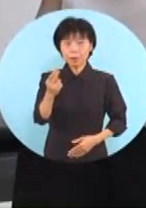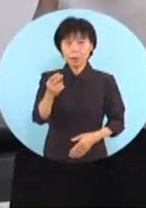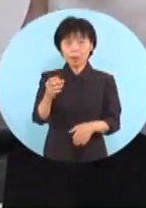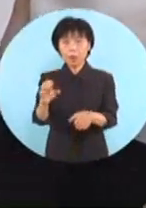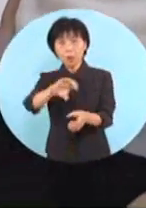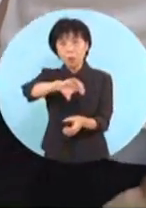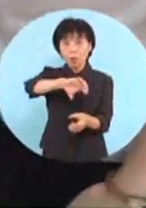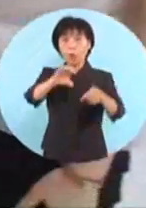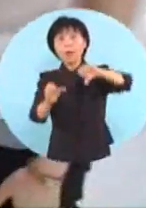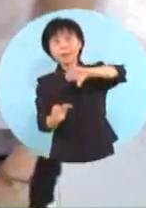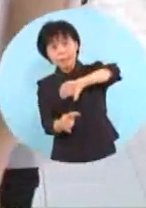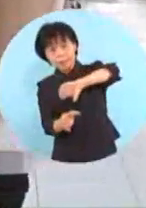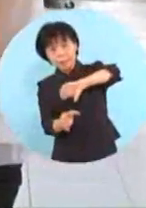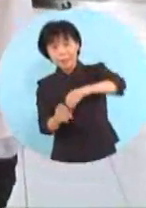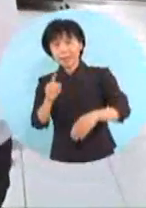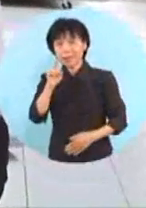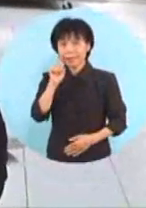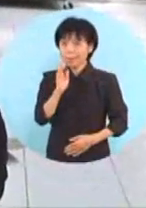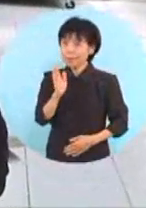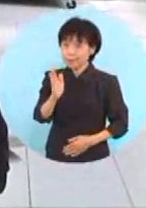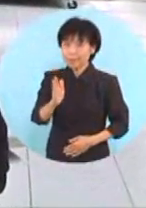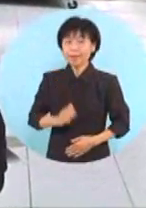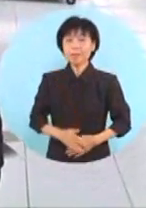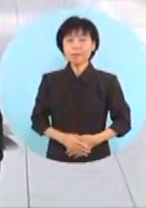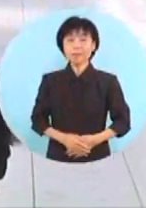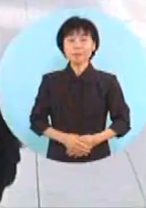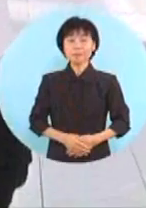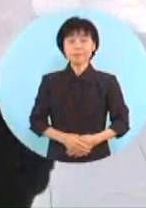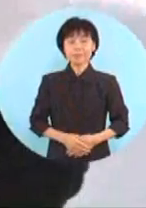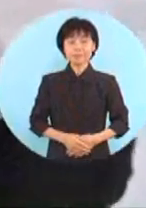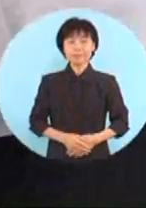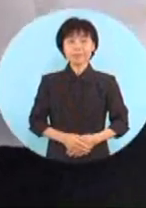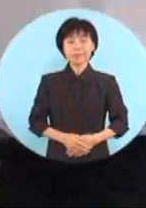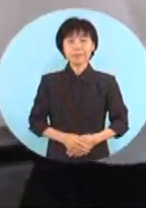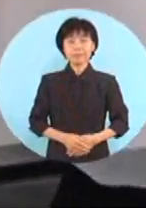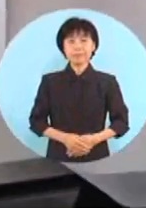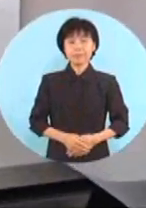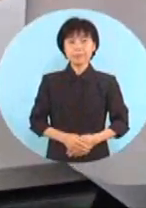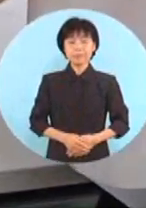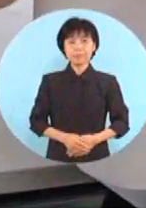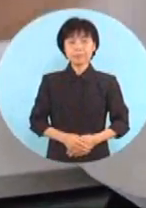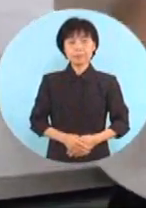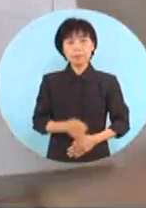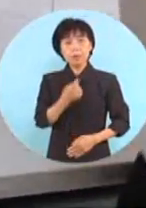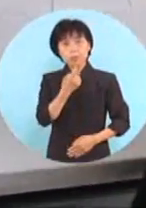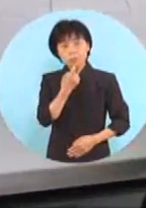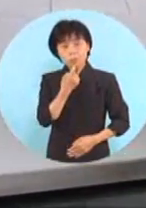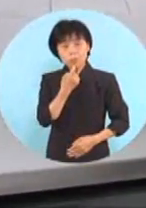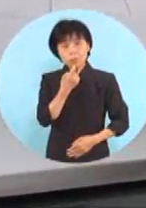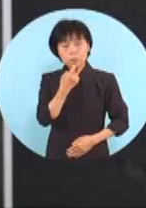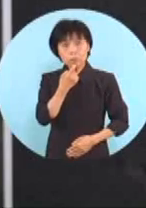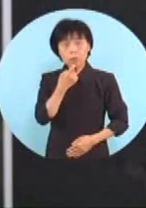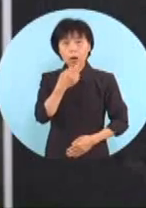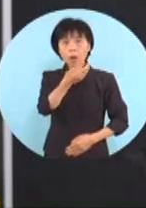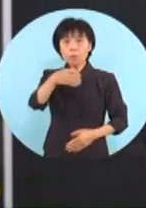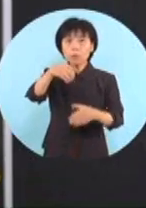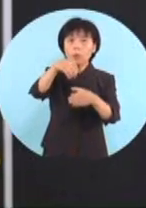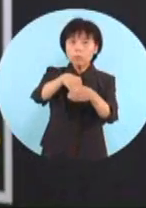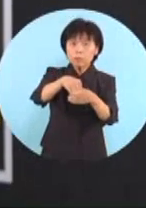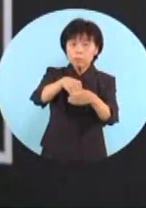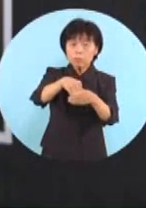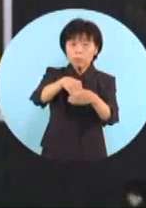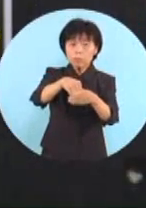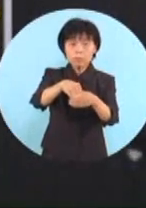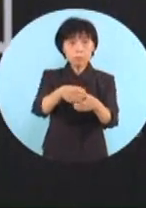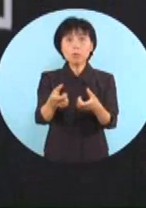にしてみてください。 逆さまに、 はい、 はい、あれ、水